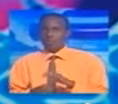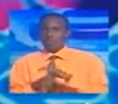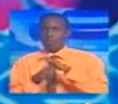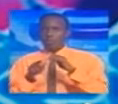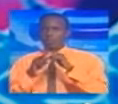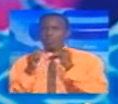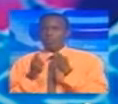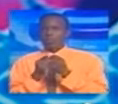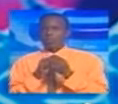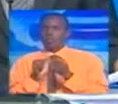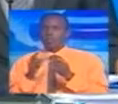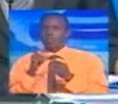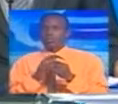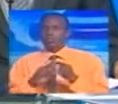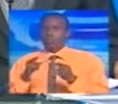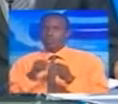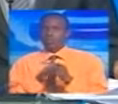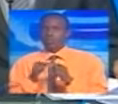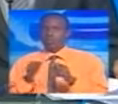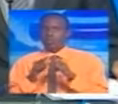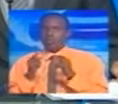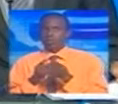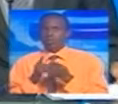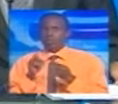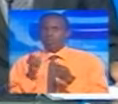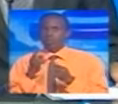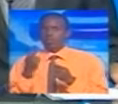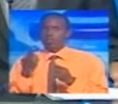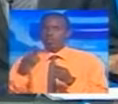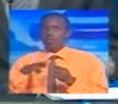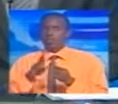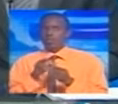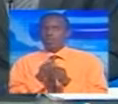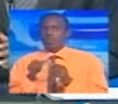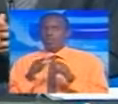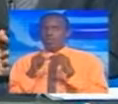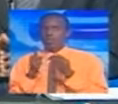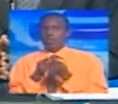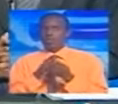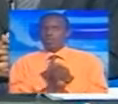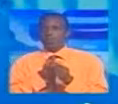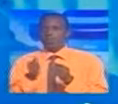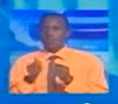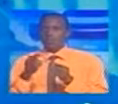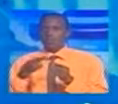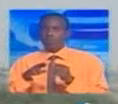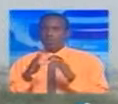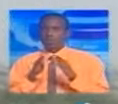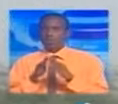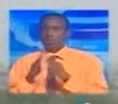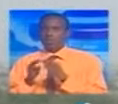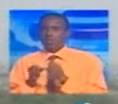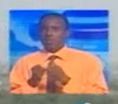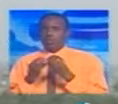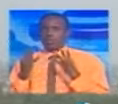l'Intérieur dans cette édition. Et bien donc, partons donc pour le premier incendie, un incendie qui a ravagé aujourd'hui dans la matinée